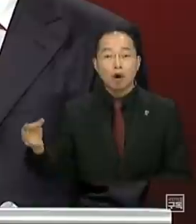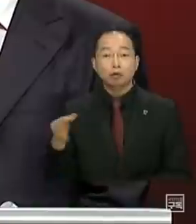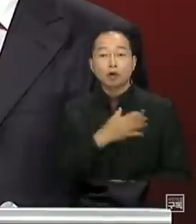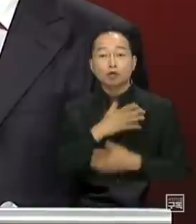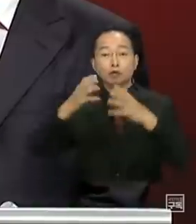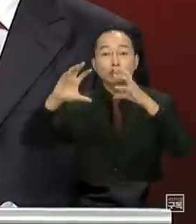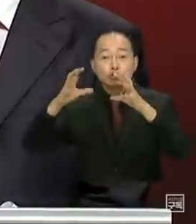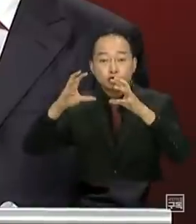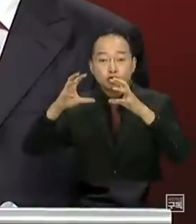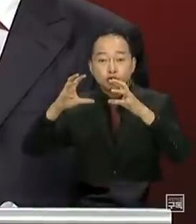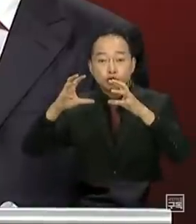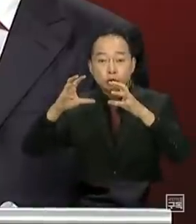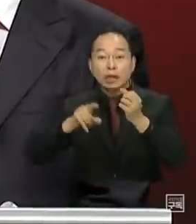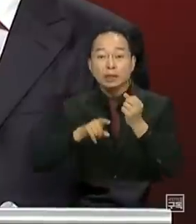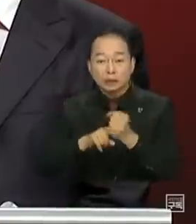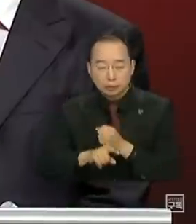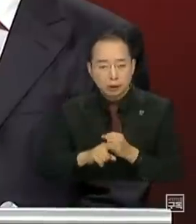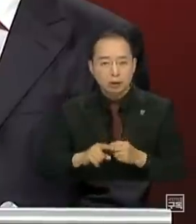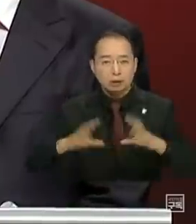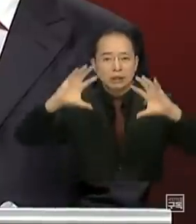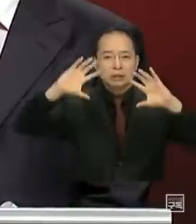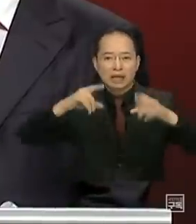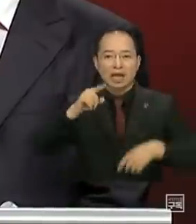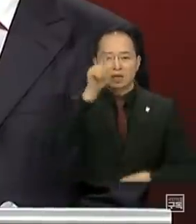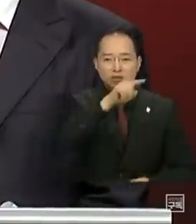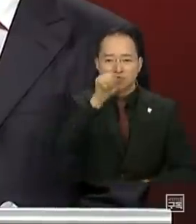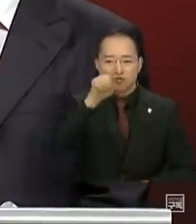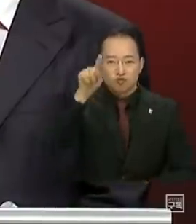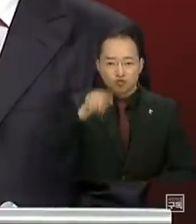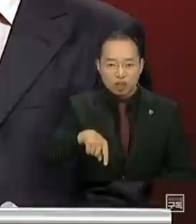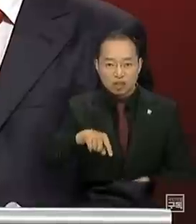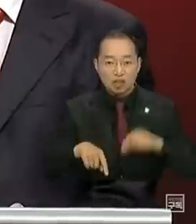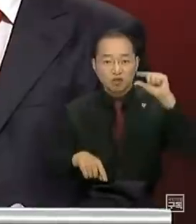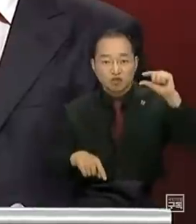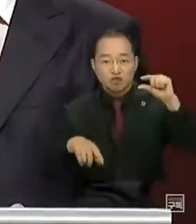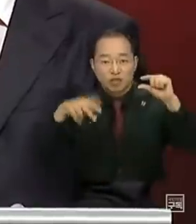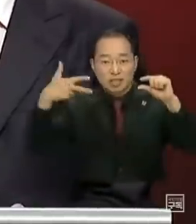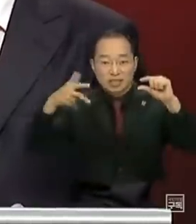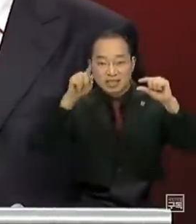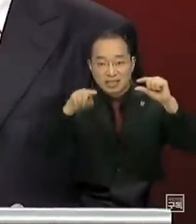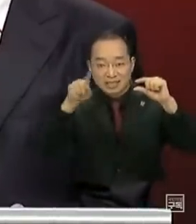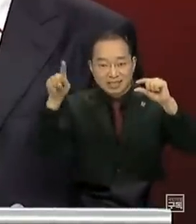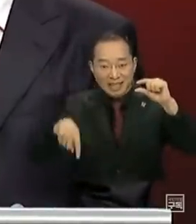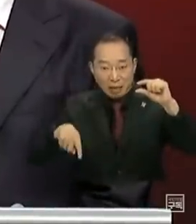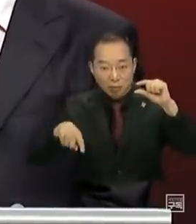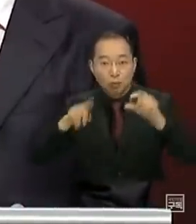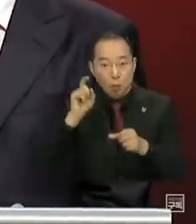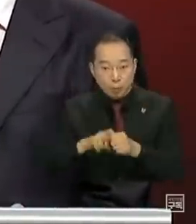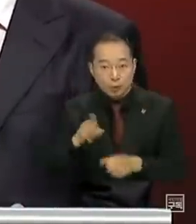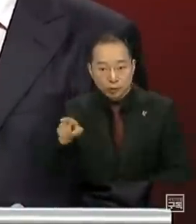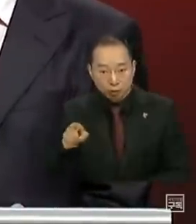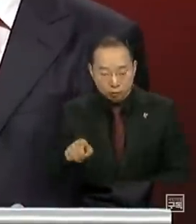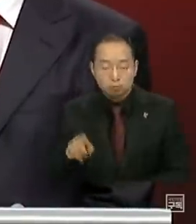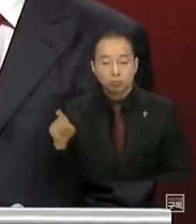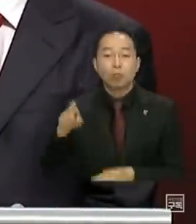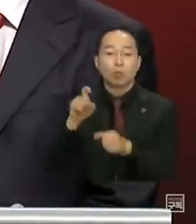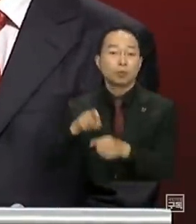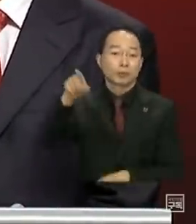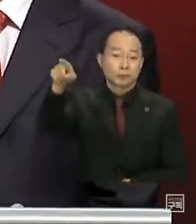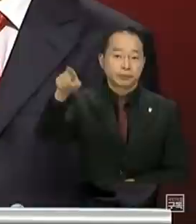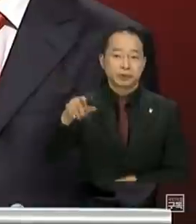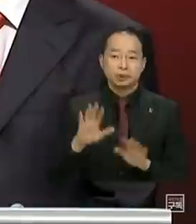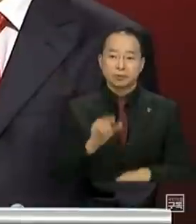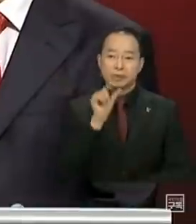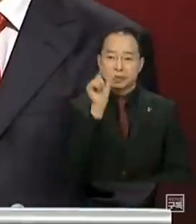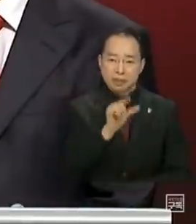선진국 내지는 그래서 그런 의미에서 G7으로 지금 하신 거죠? G7을 목표로 하는 거죠. 지금 예.